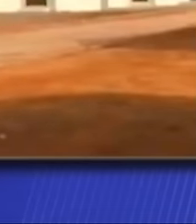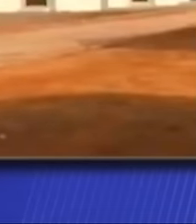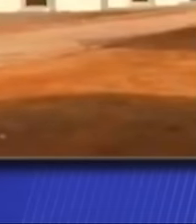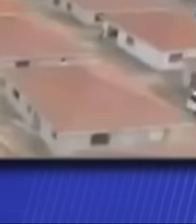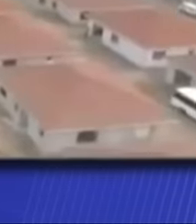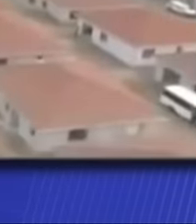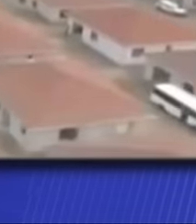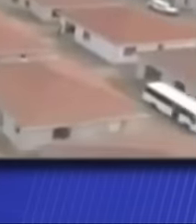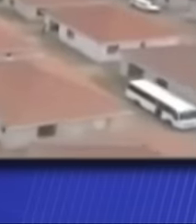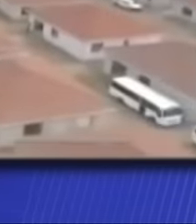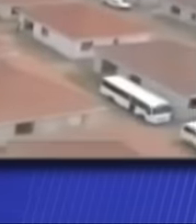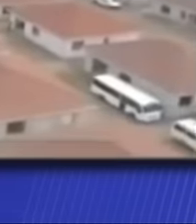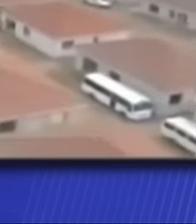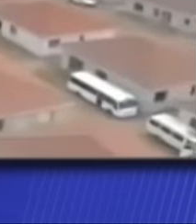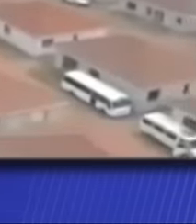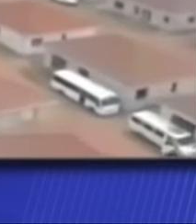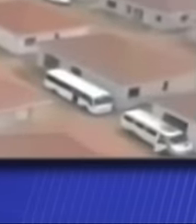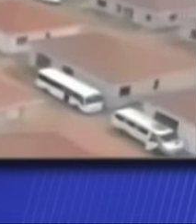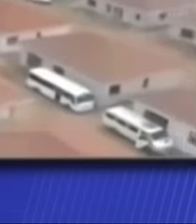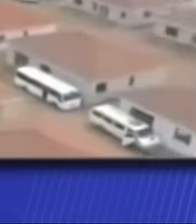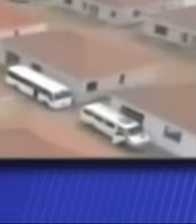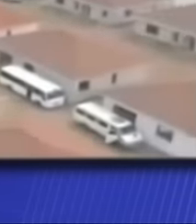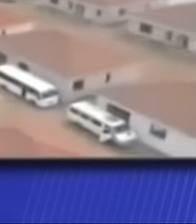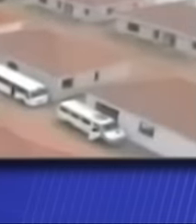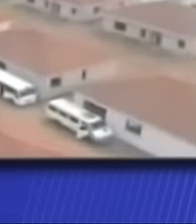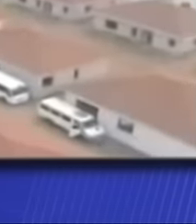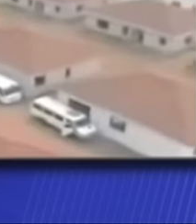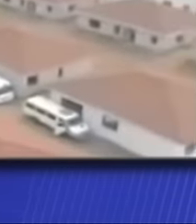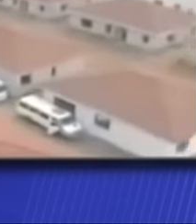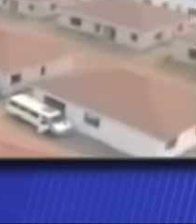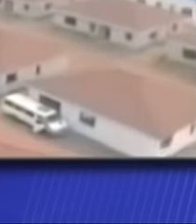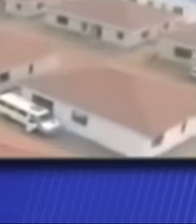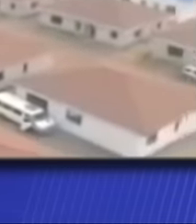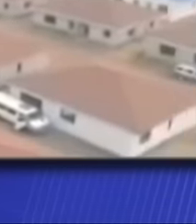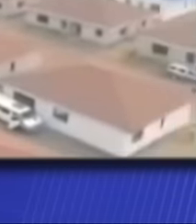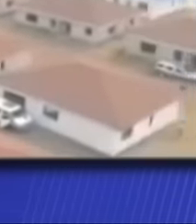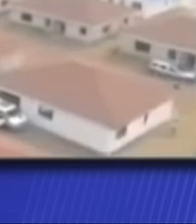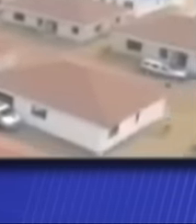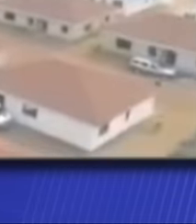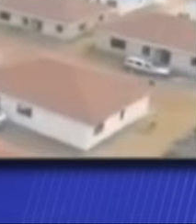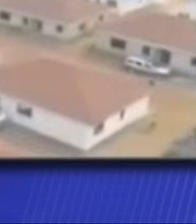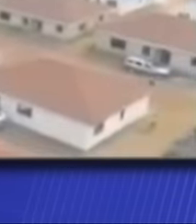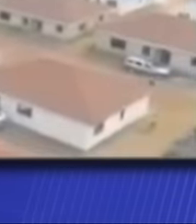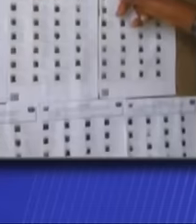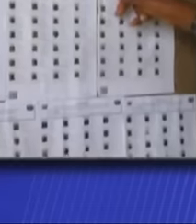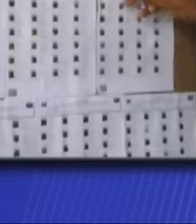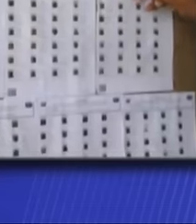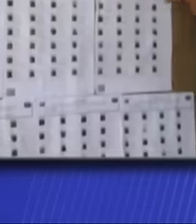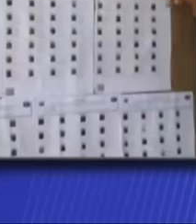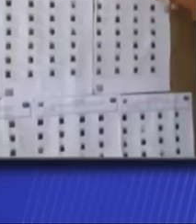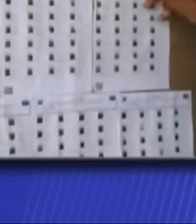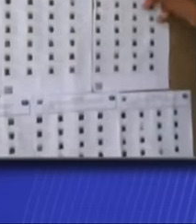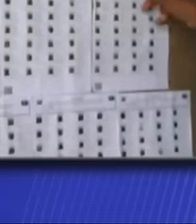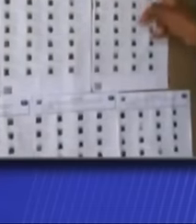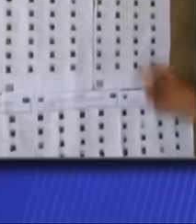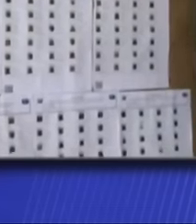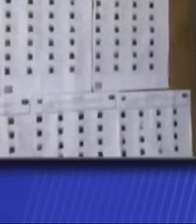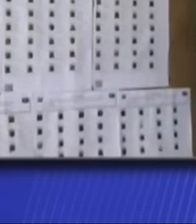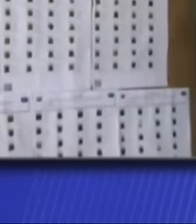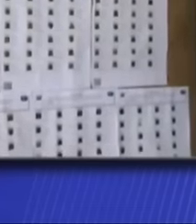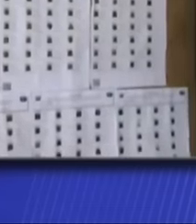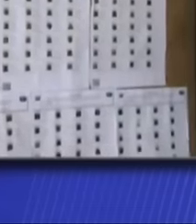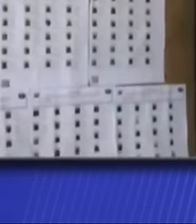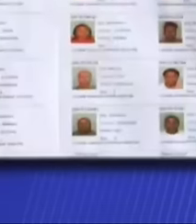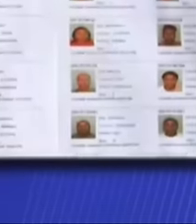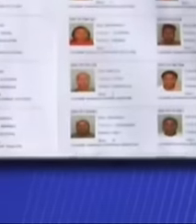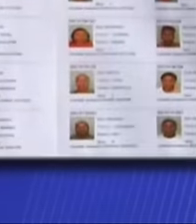Kinshasa. Le gestionnaire du projet tire la sonnette d'alarme pour dénoncer cette spoliation. Dernière ligne droite pour